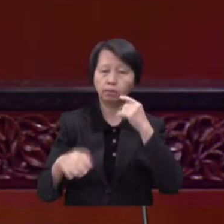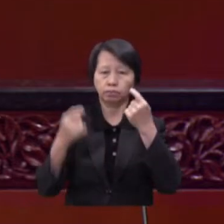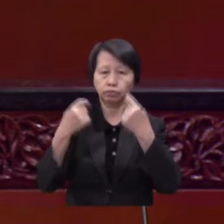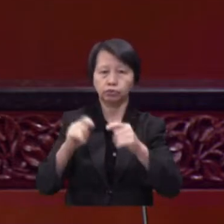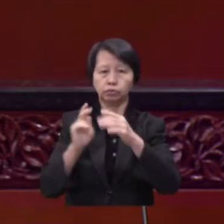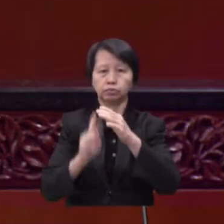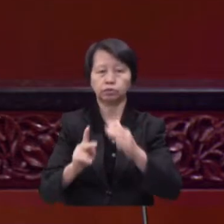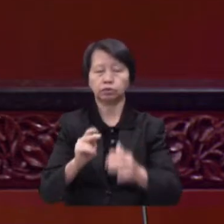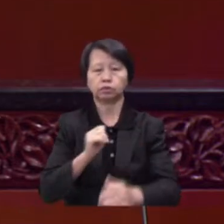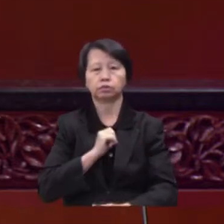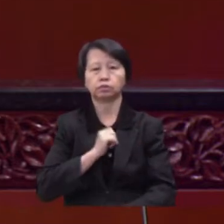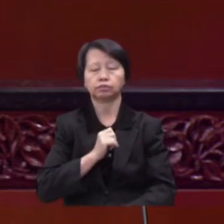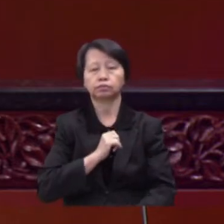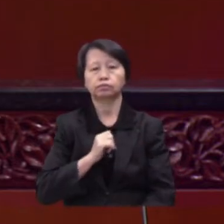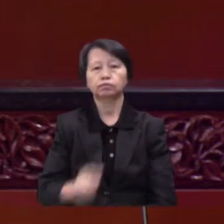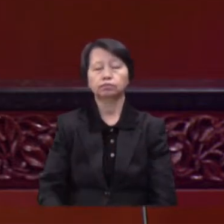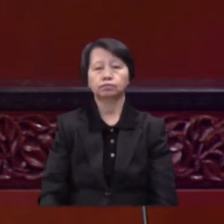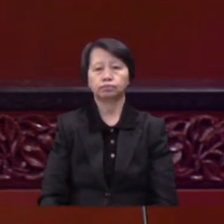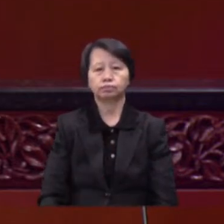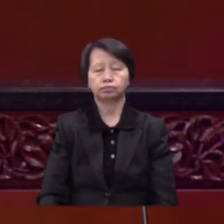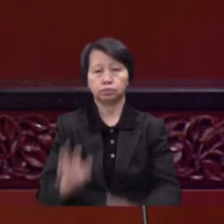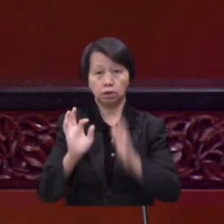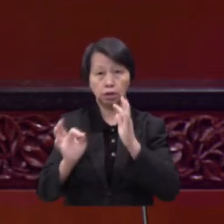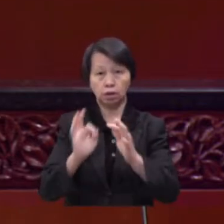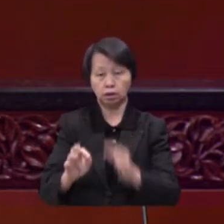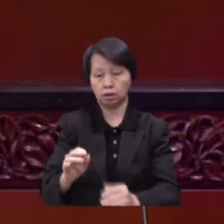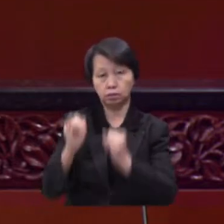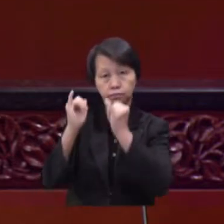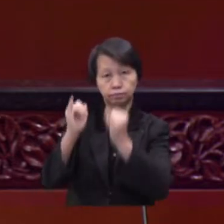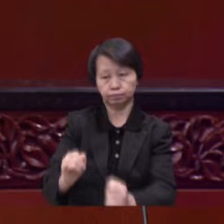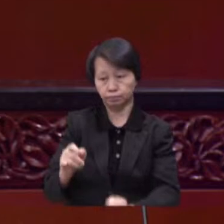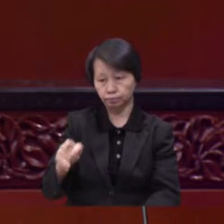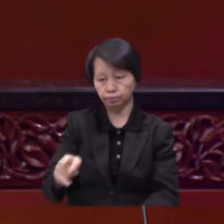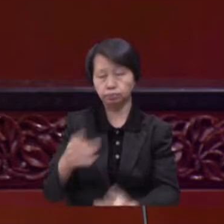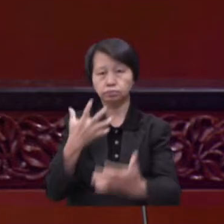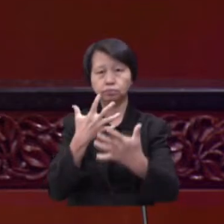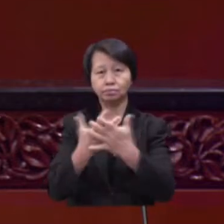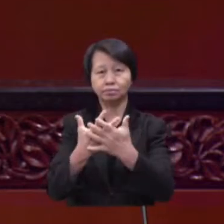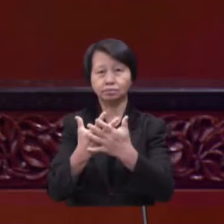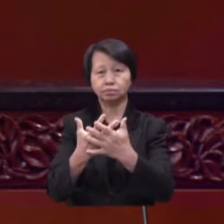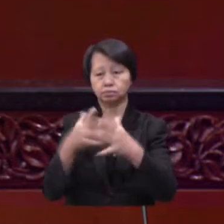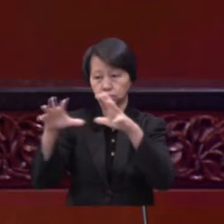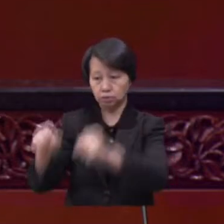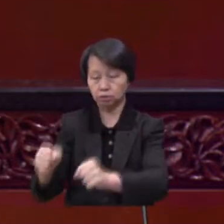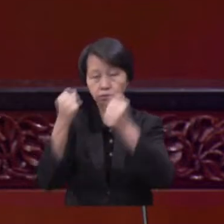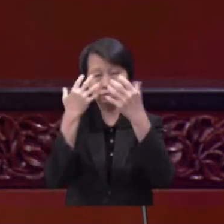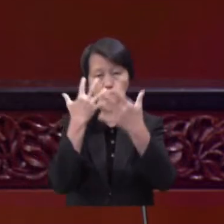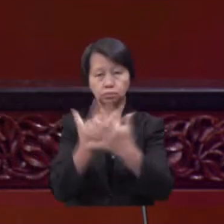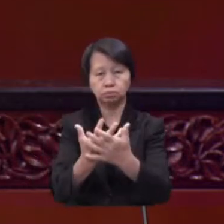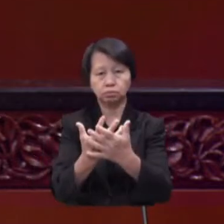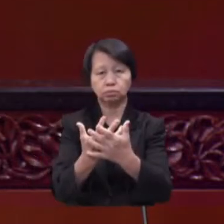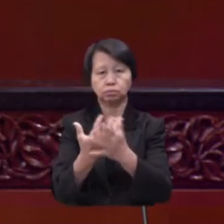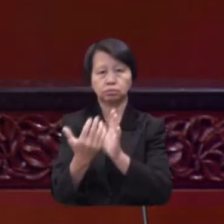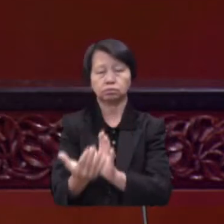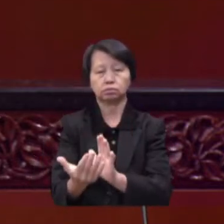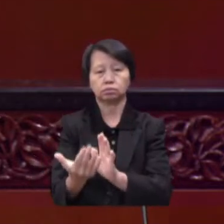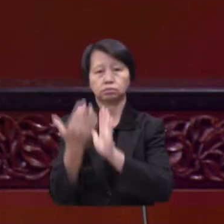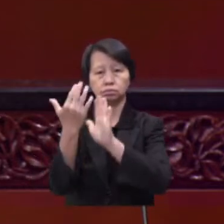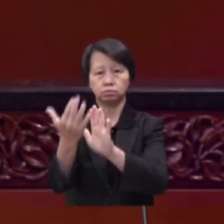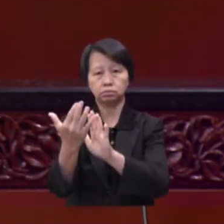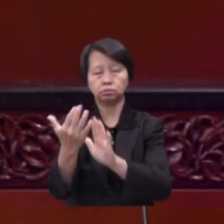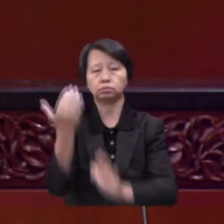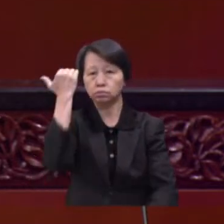bunuh diri sekiranya seorang individu itu dipenjarakan atau dihapus dihadapkan presiden